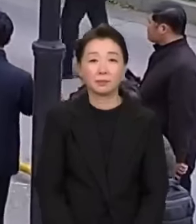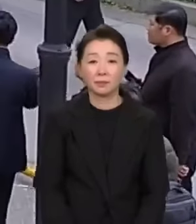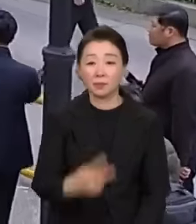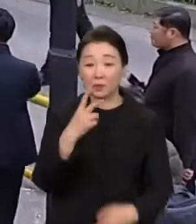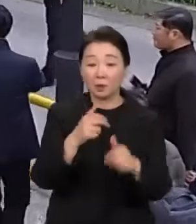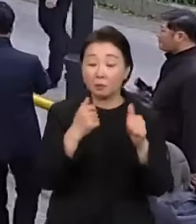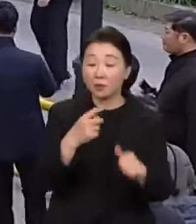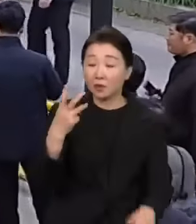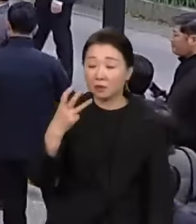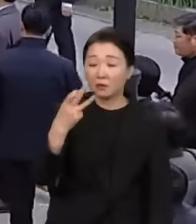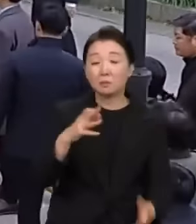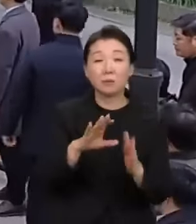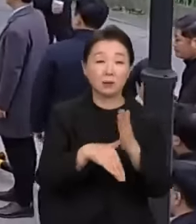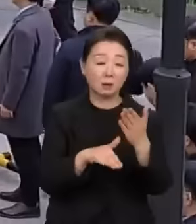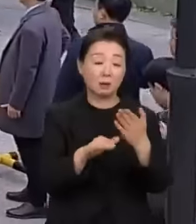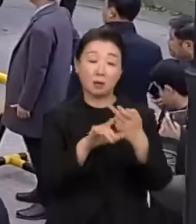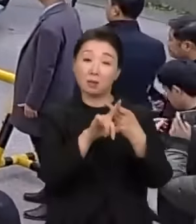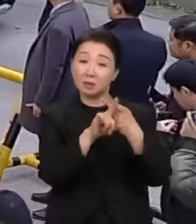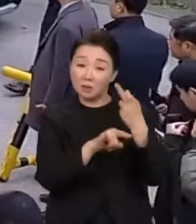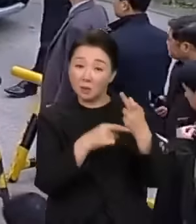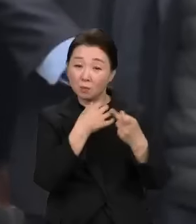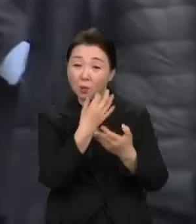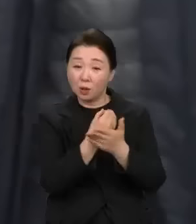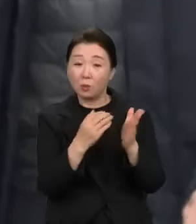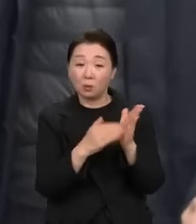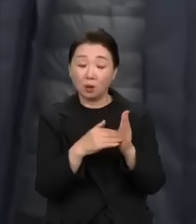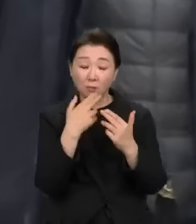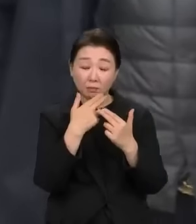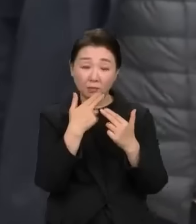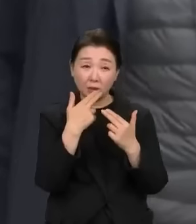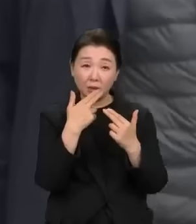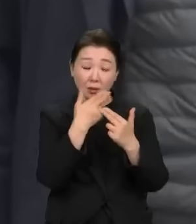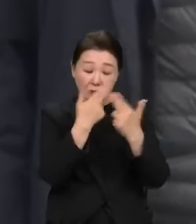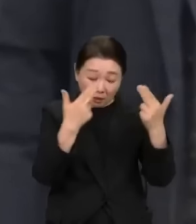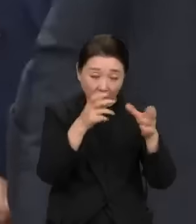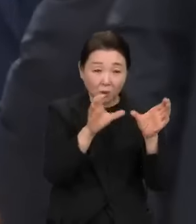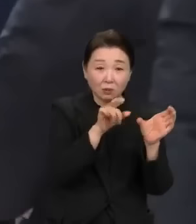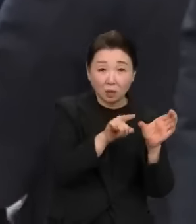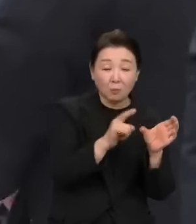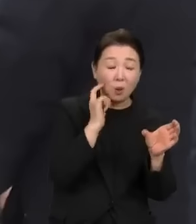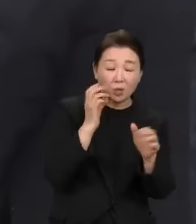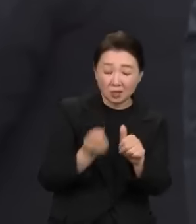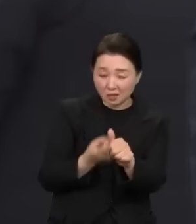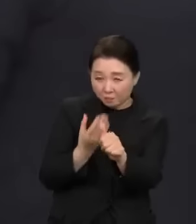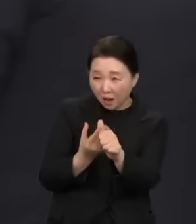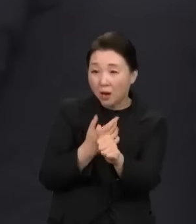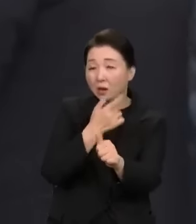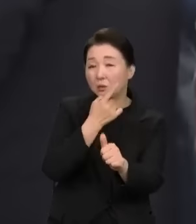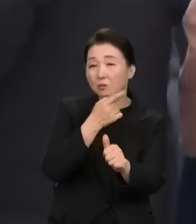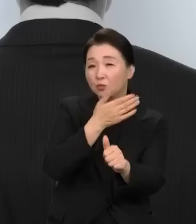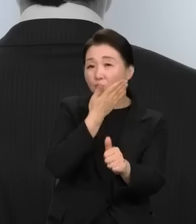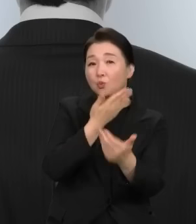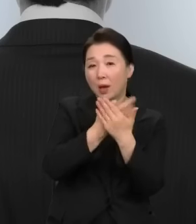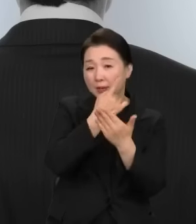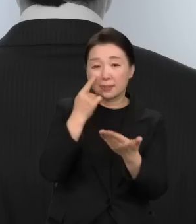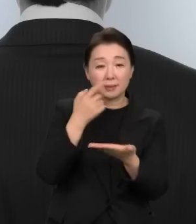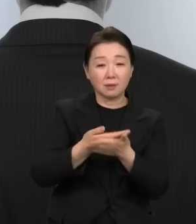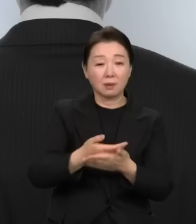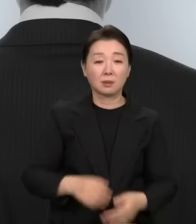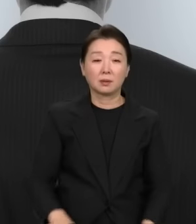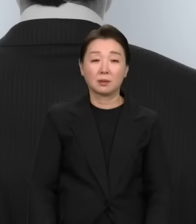검찰은 2018년 12월 통화 녹음을 민주당 이재명 대표의 위증교사를 입증하는 핵심 증거로 꼽았습니다.